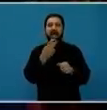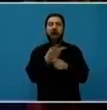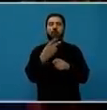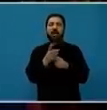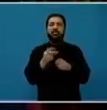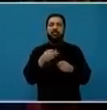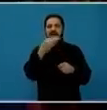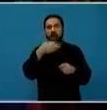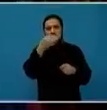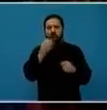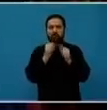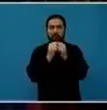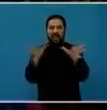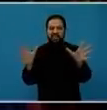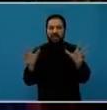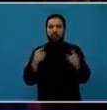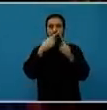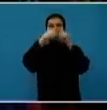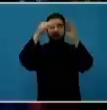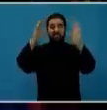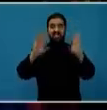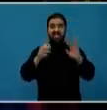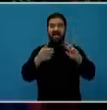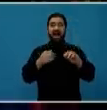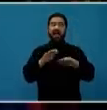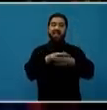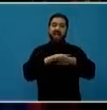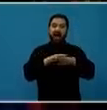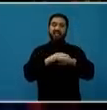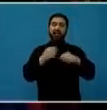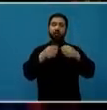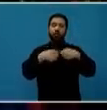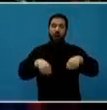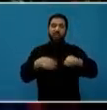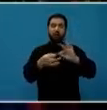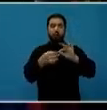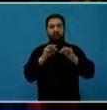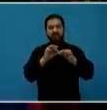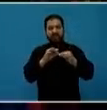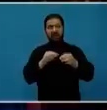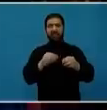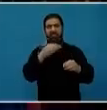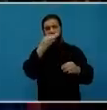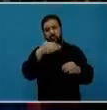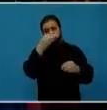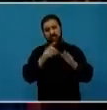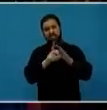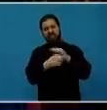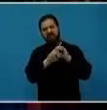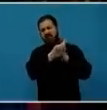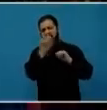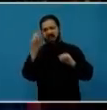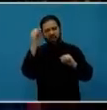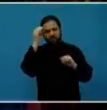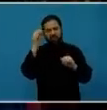Dumnezeu. Biserica dezleagă cuvintele rostite din slăbiciune, din neștiință sau